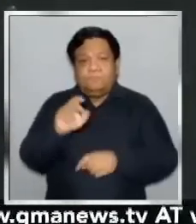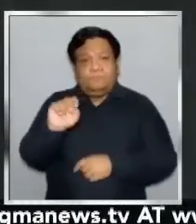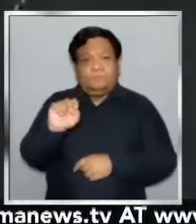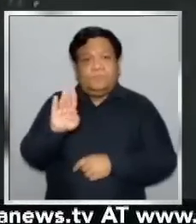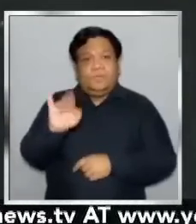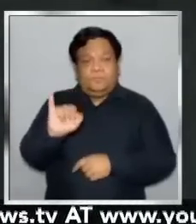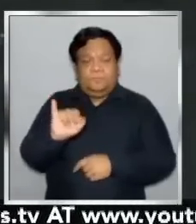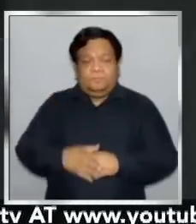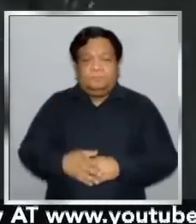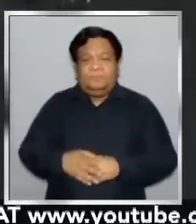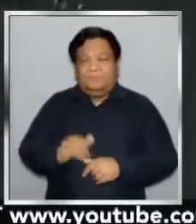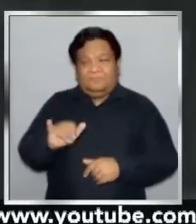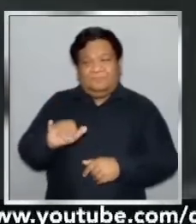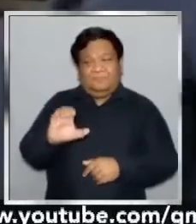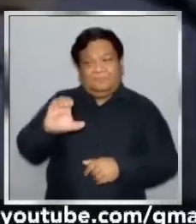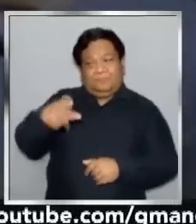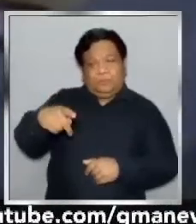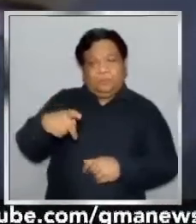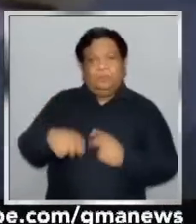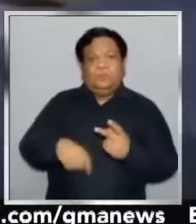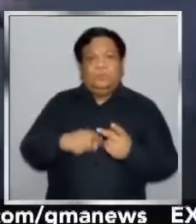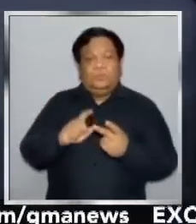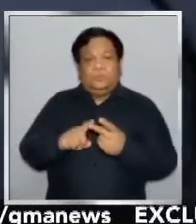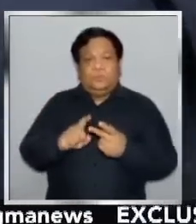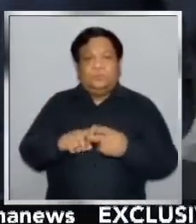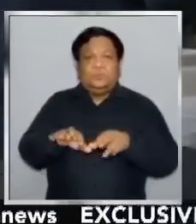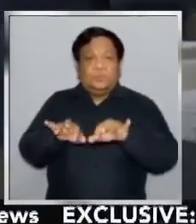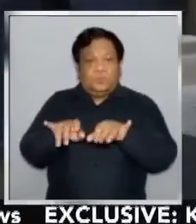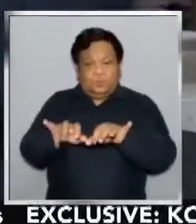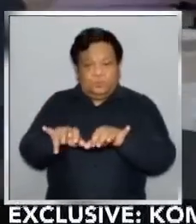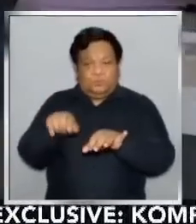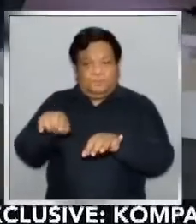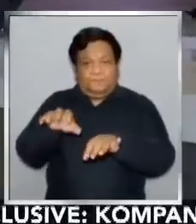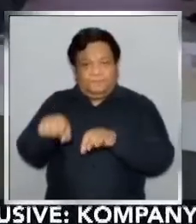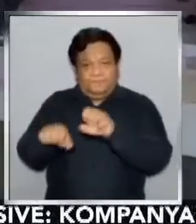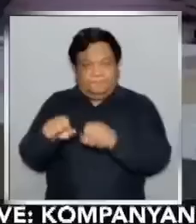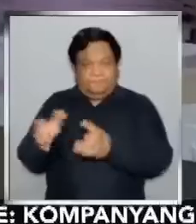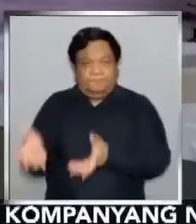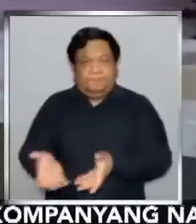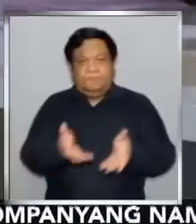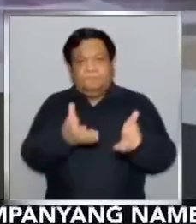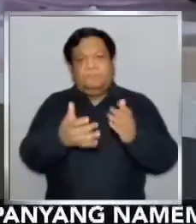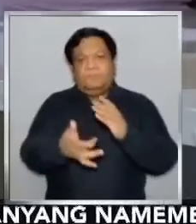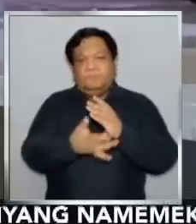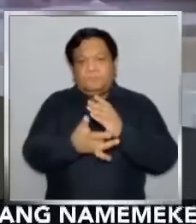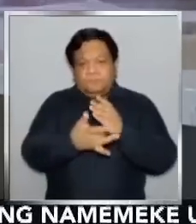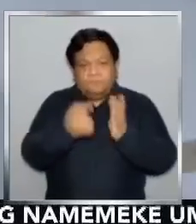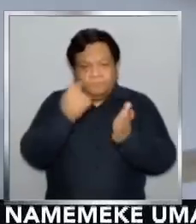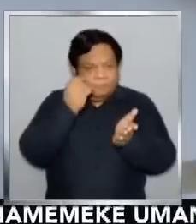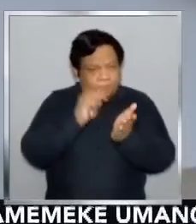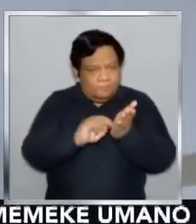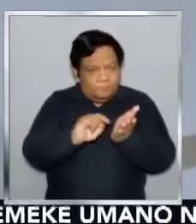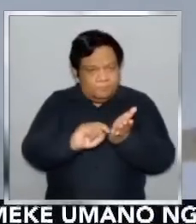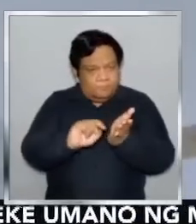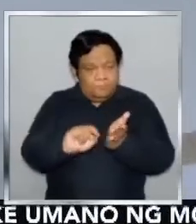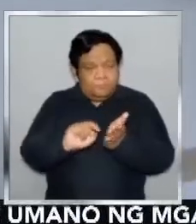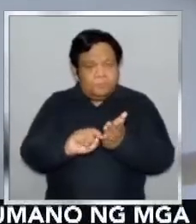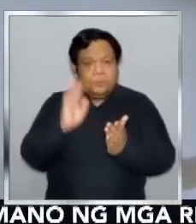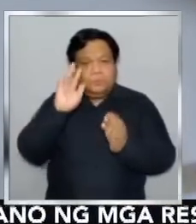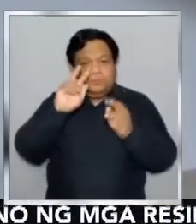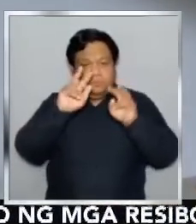ay isasubmit natin sa ating digital forensic. Yan, pag-aaralan natin based sa